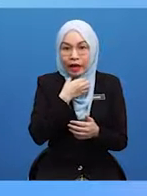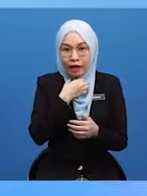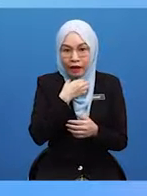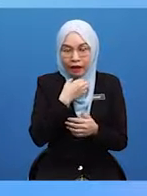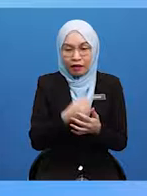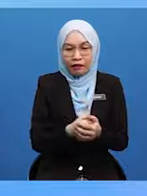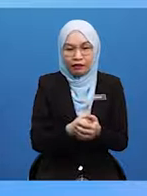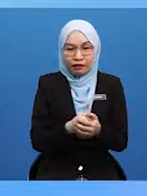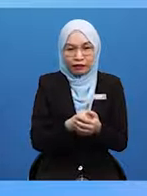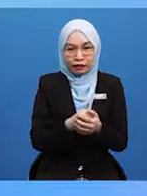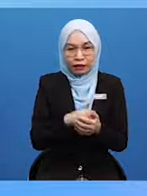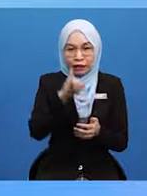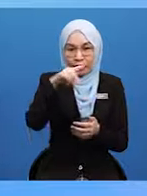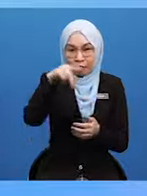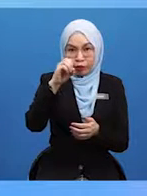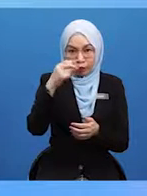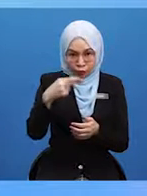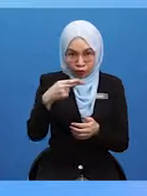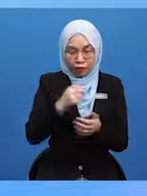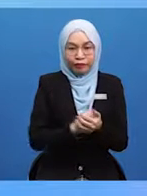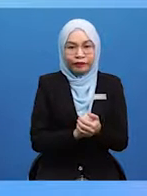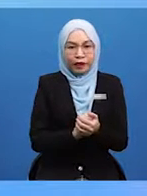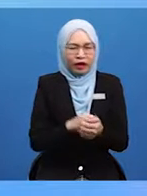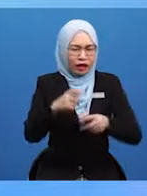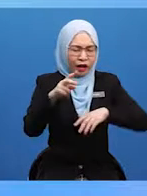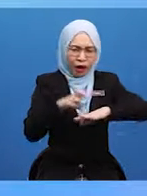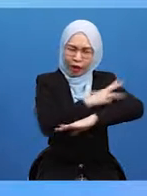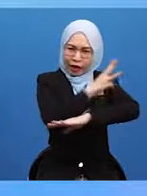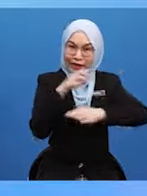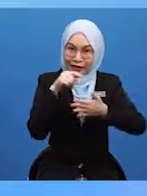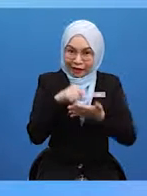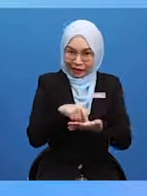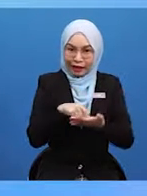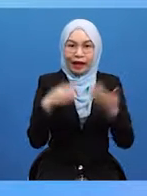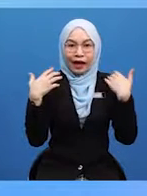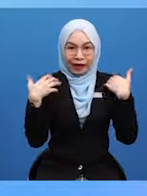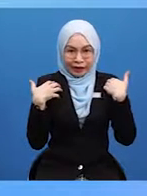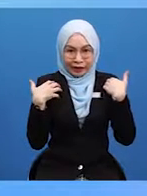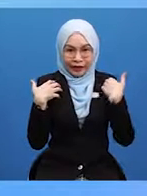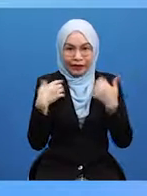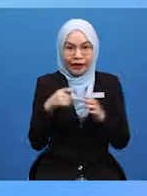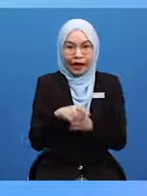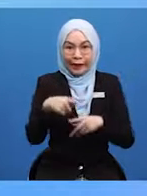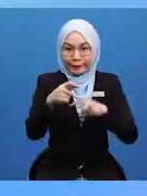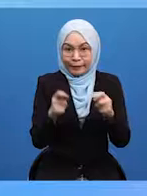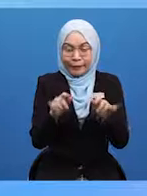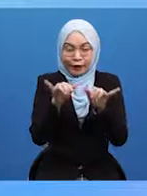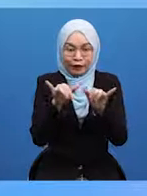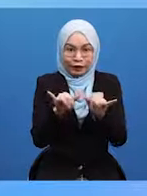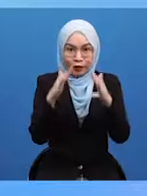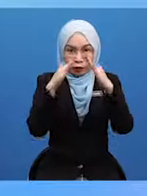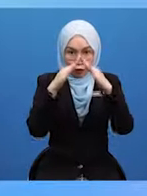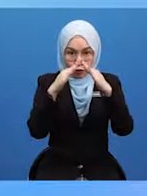Kawasan ini mempunyai kediaman yang bercirikan moden berdasarkan